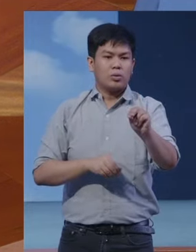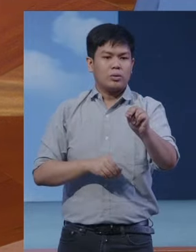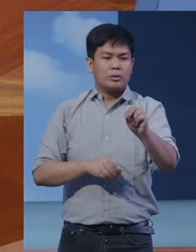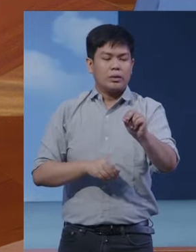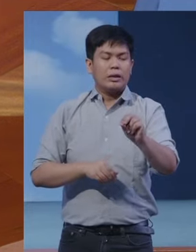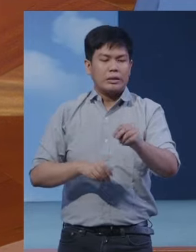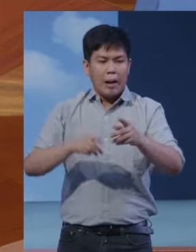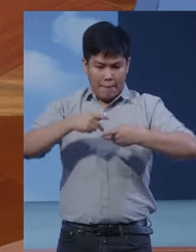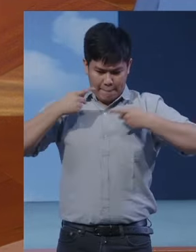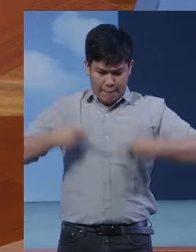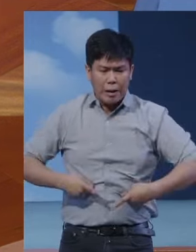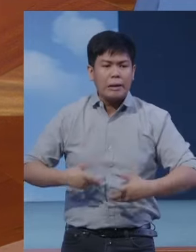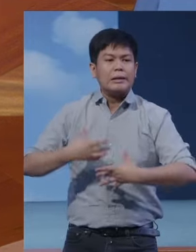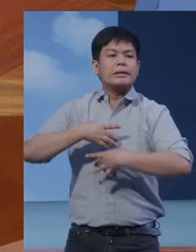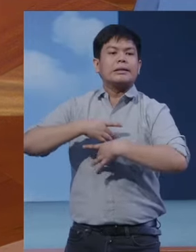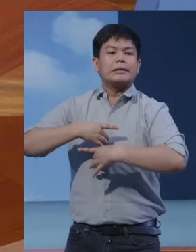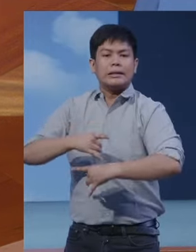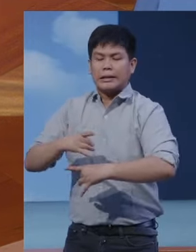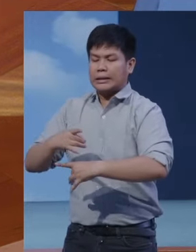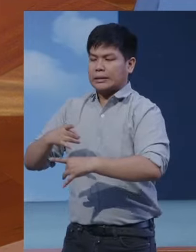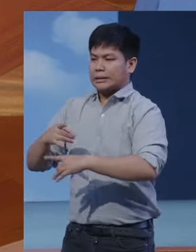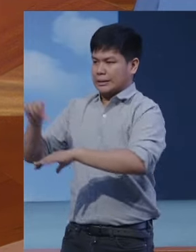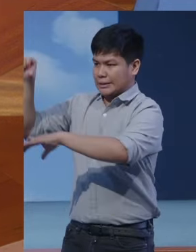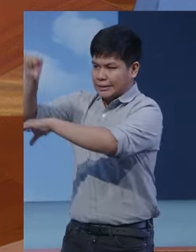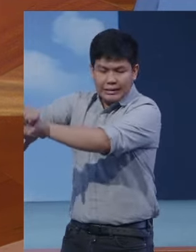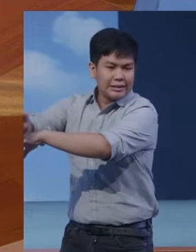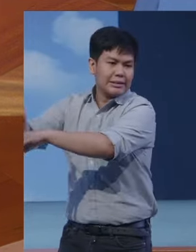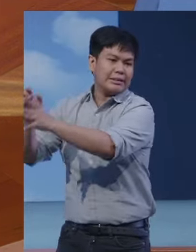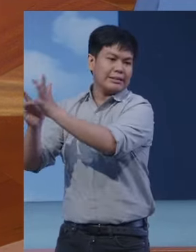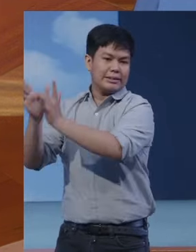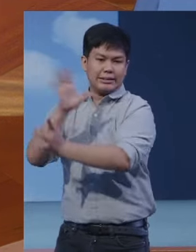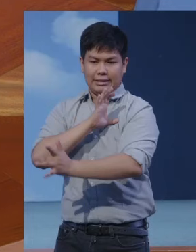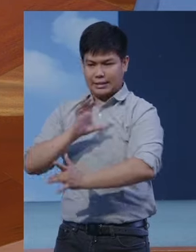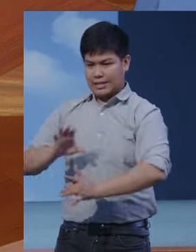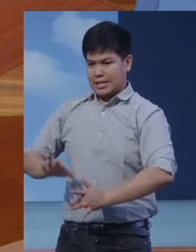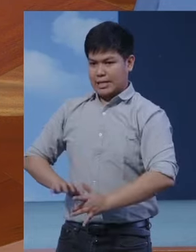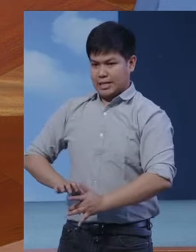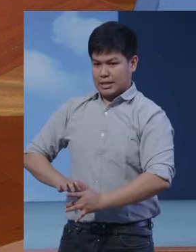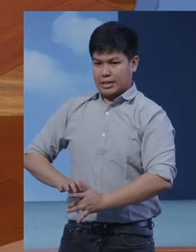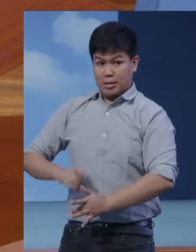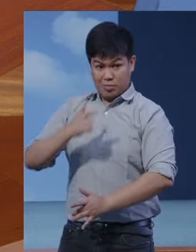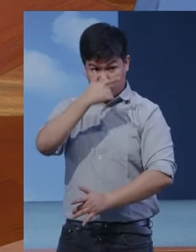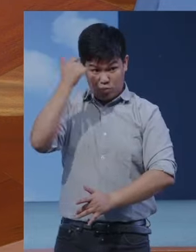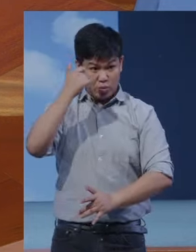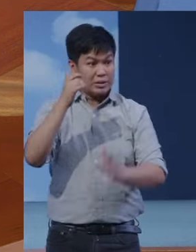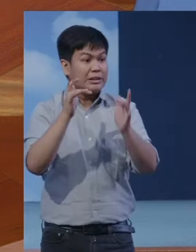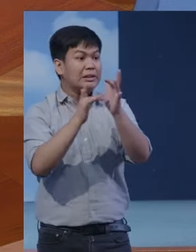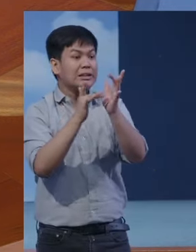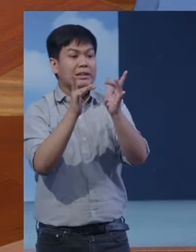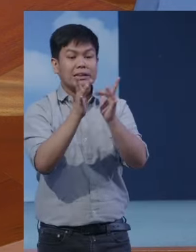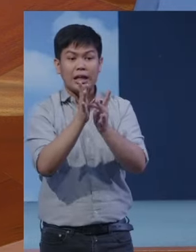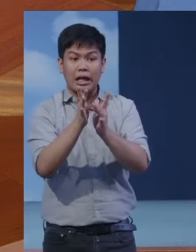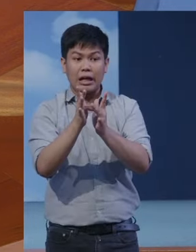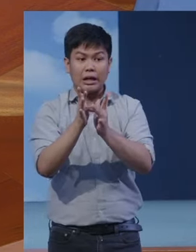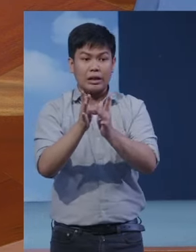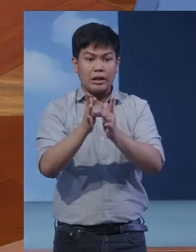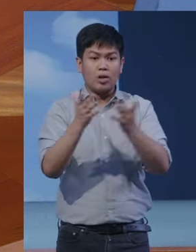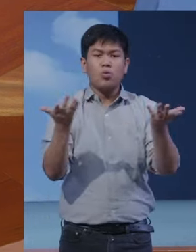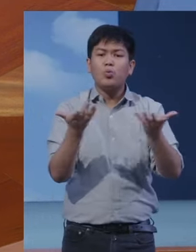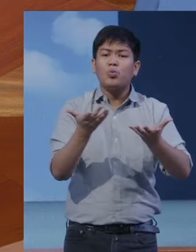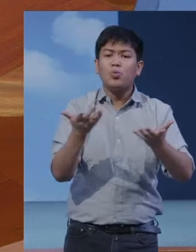incrimination gusto nilang i-in criminate si Jesus sapagkat Alam niyo si Jesus ay nasa area